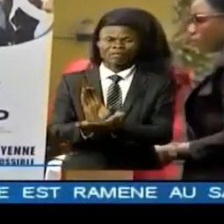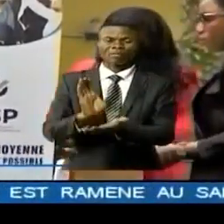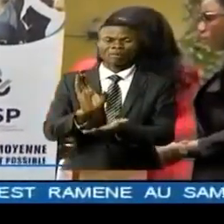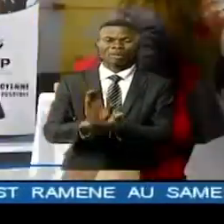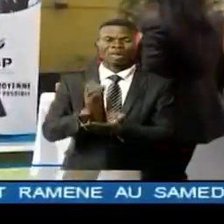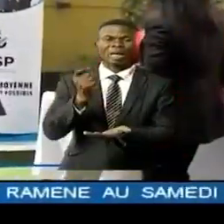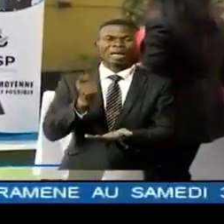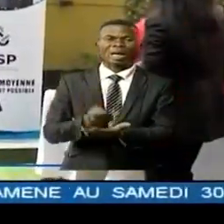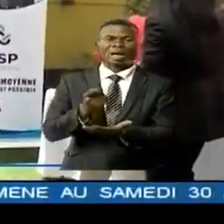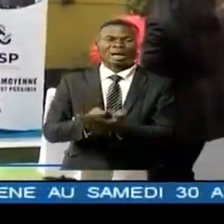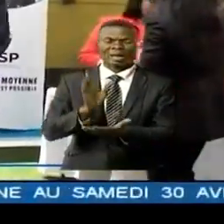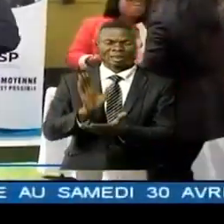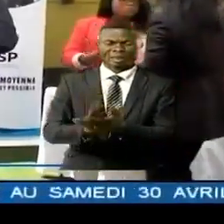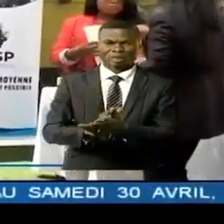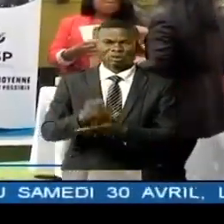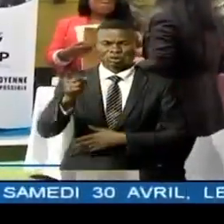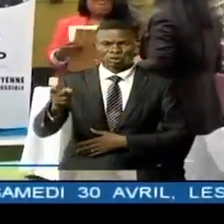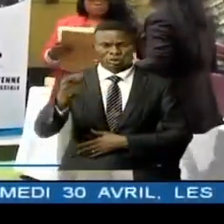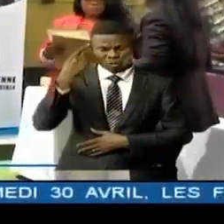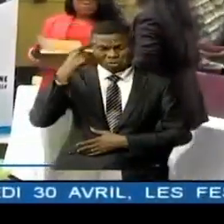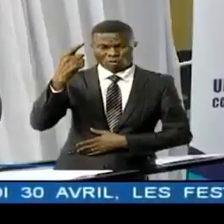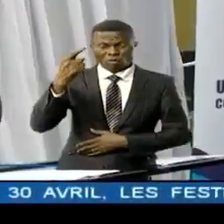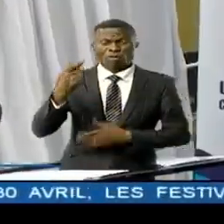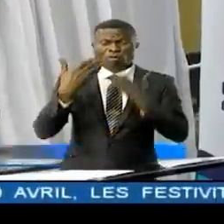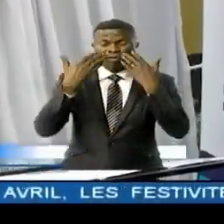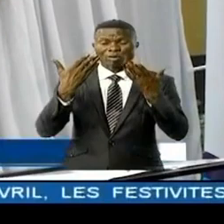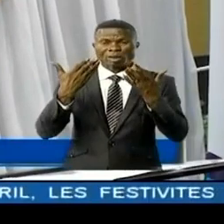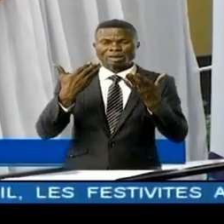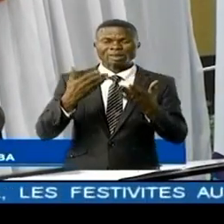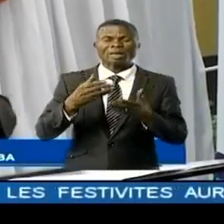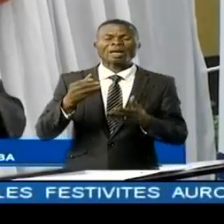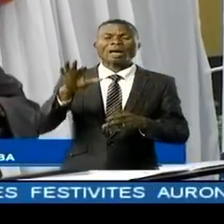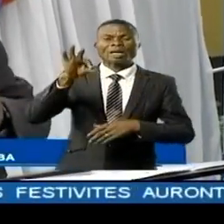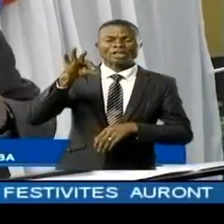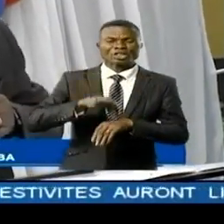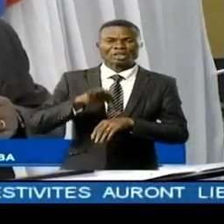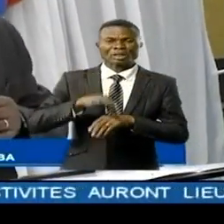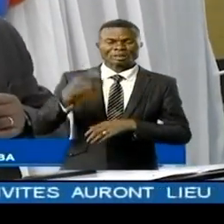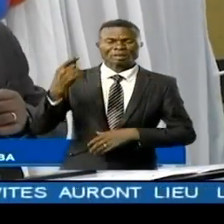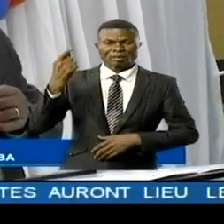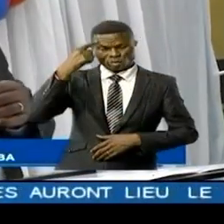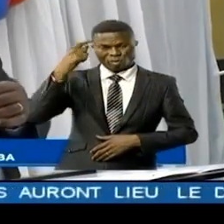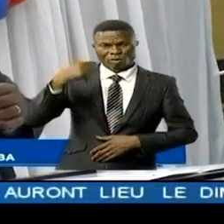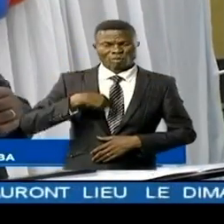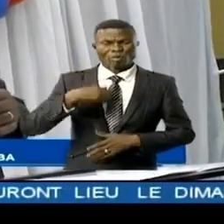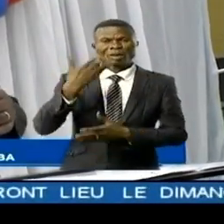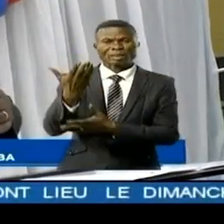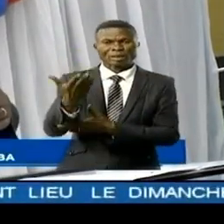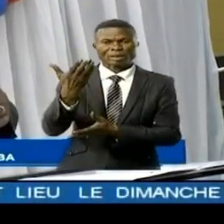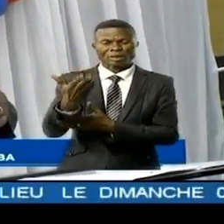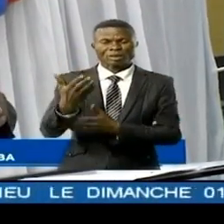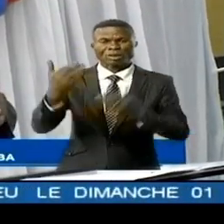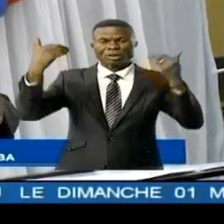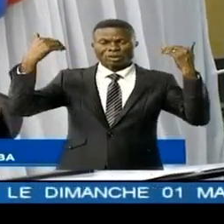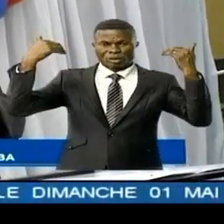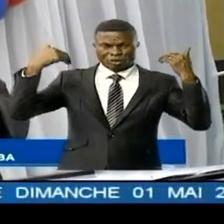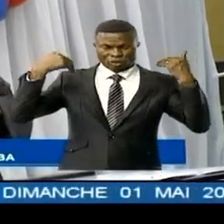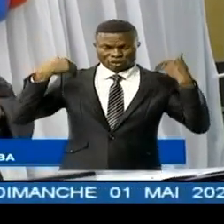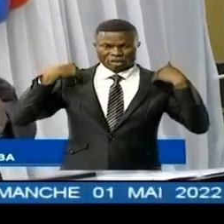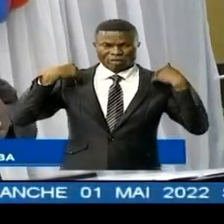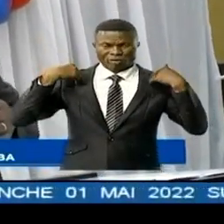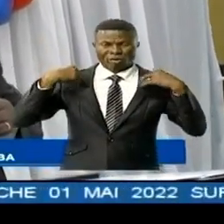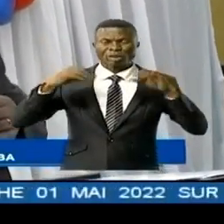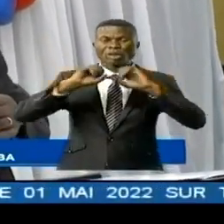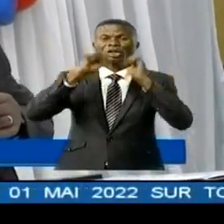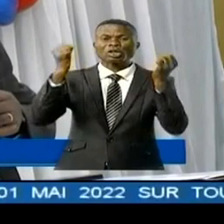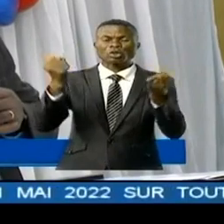récipiendaires voilà pour moi il occasion de plus pour solliciter l'autorité de régulation de la sous